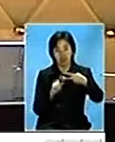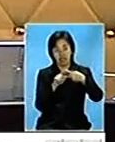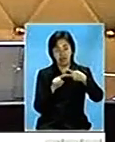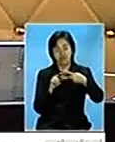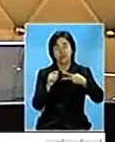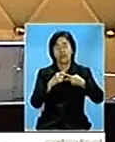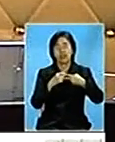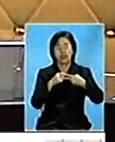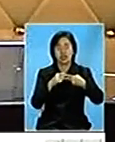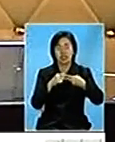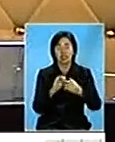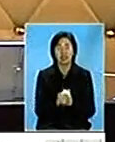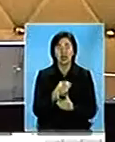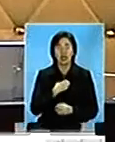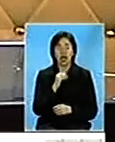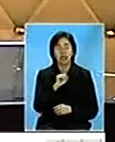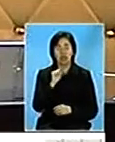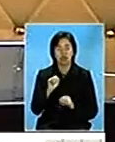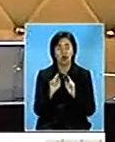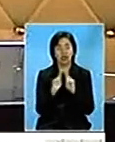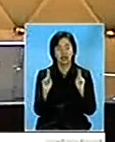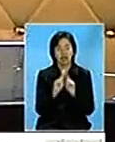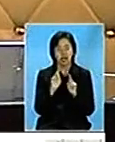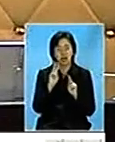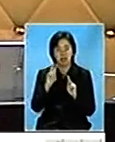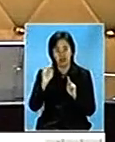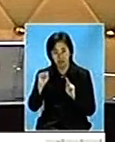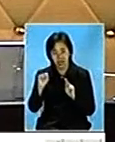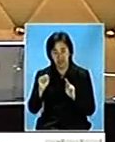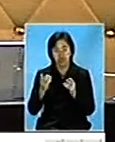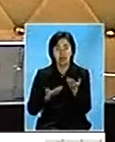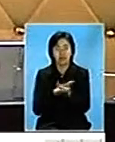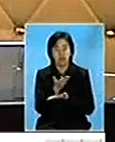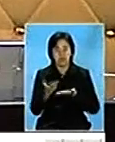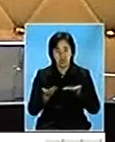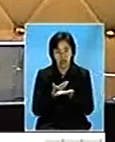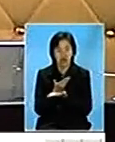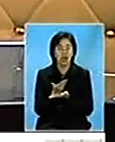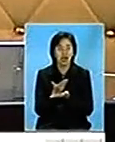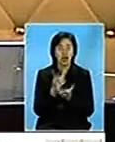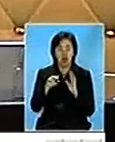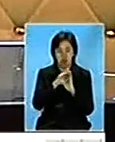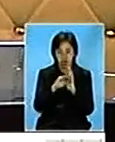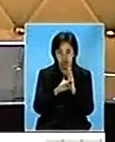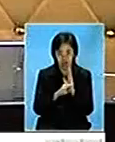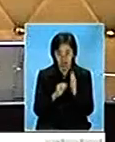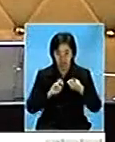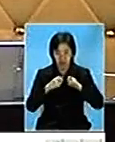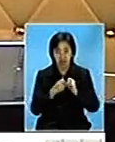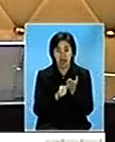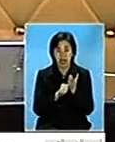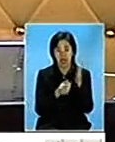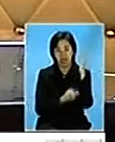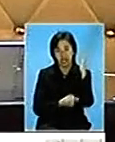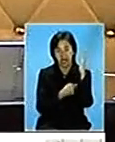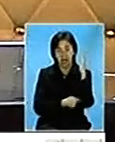เรื่องขอให้สภาผู้แทนราษฎรตั้งคณะกรรมการวิสามัญศึกษาพิจารณาศึกษาและหามาตรการแก้ไขปัญหาราคายาง